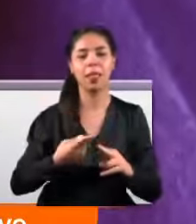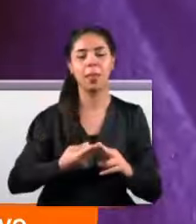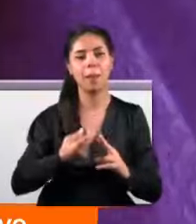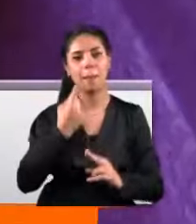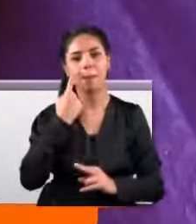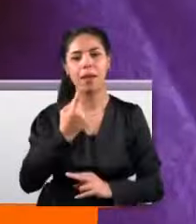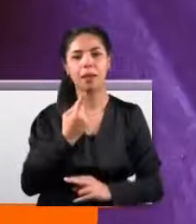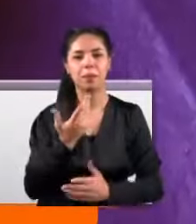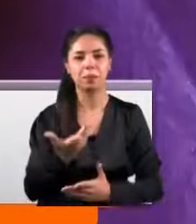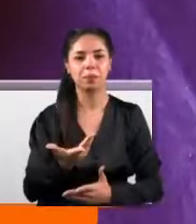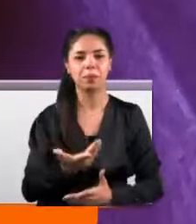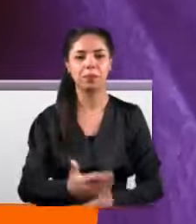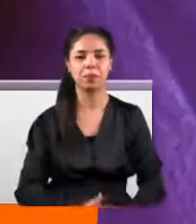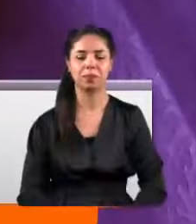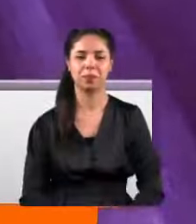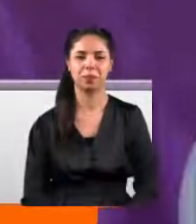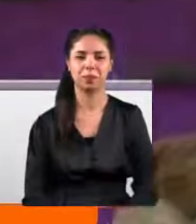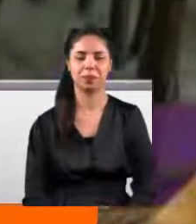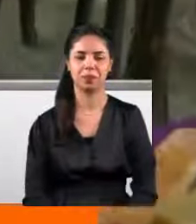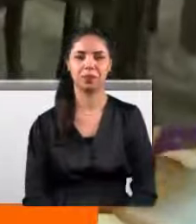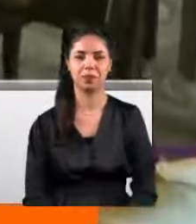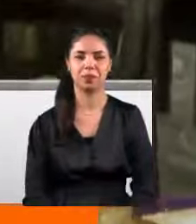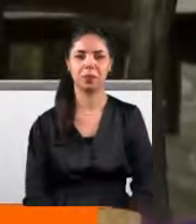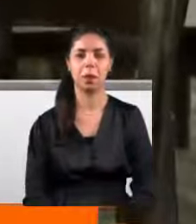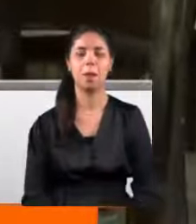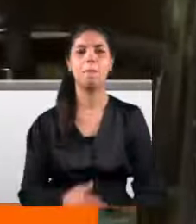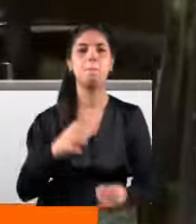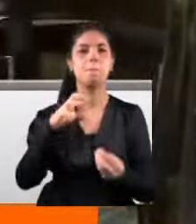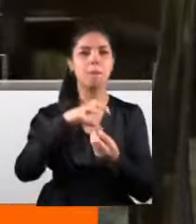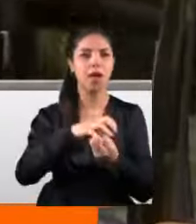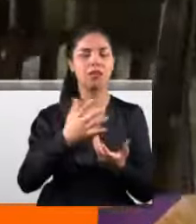bu alabalığın tadına bakacağız. Mantarlı,